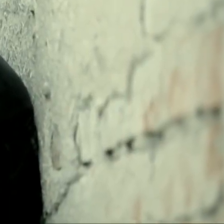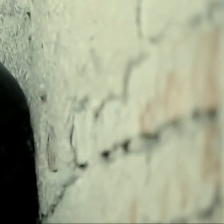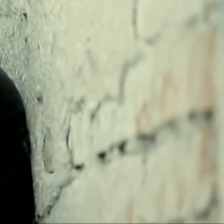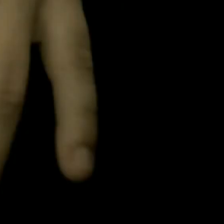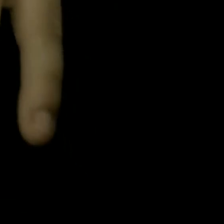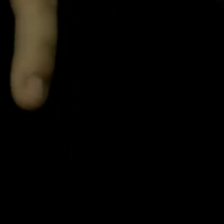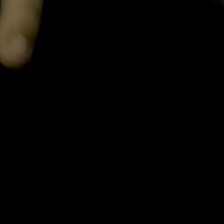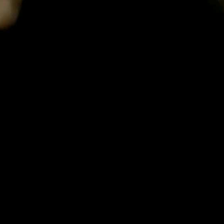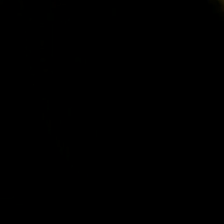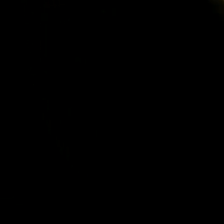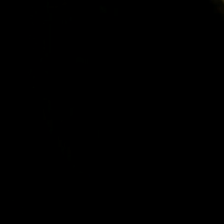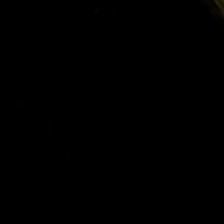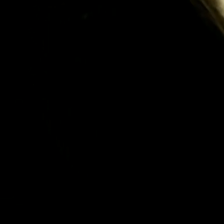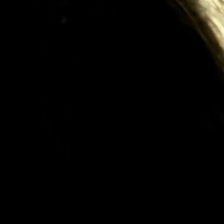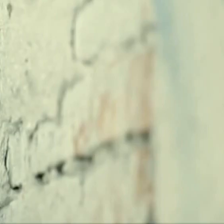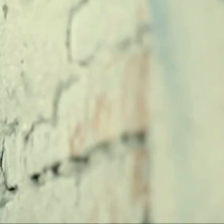Danas je sunce